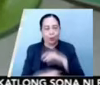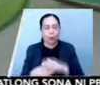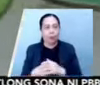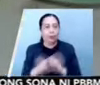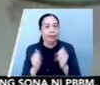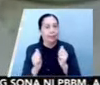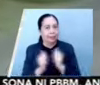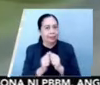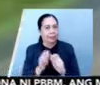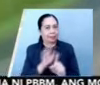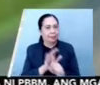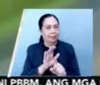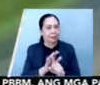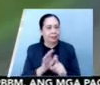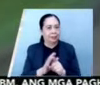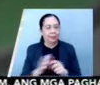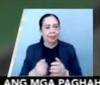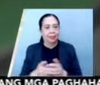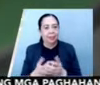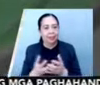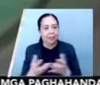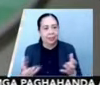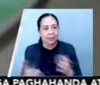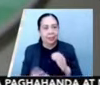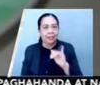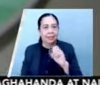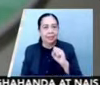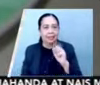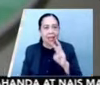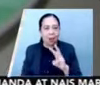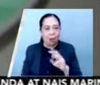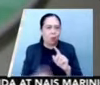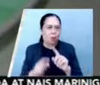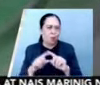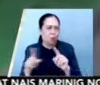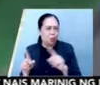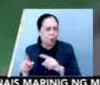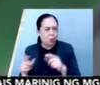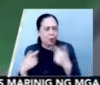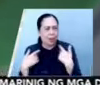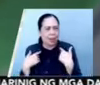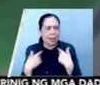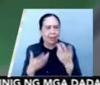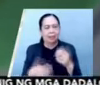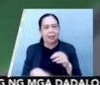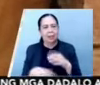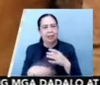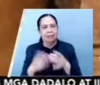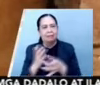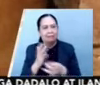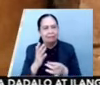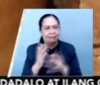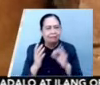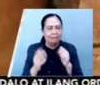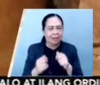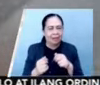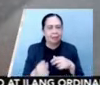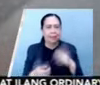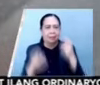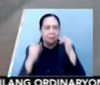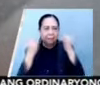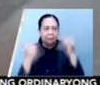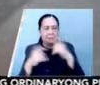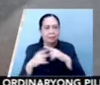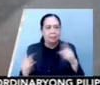na lugaw toppings ang isaw at tumbong. Nariyan din ang taba ng baka at taba ng baboy. At classic na katandem